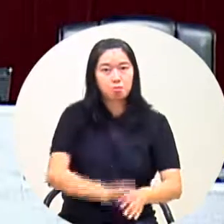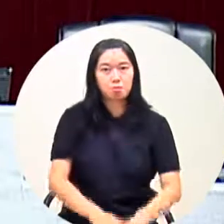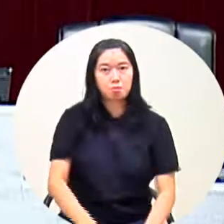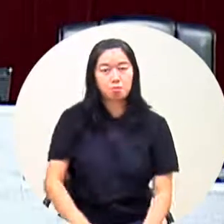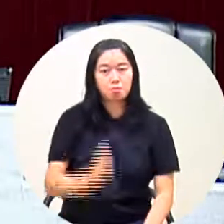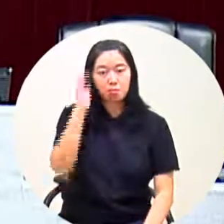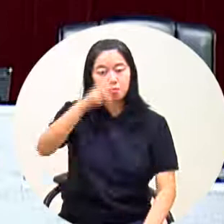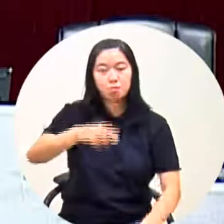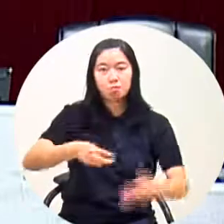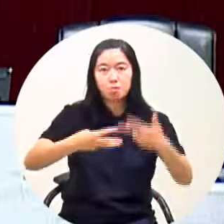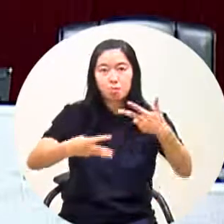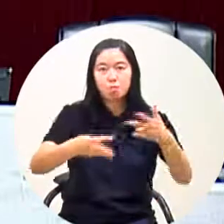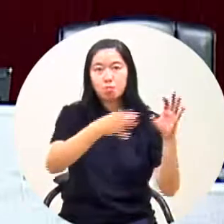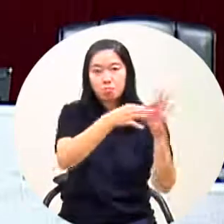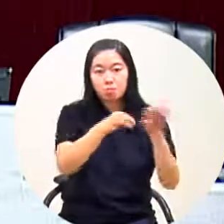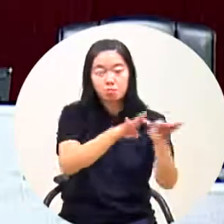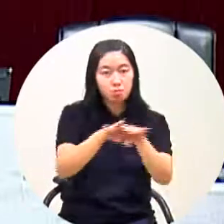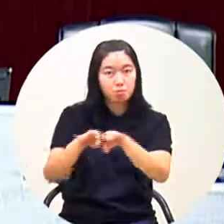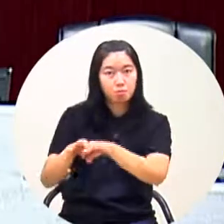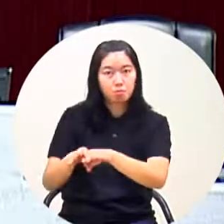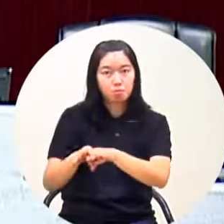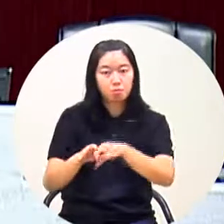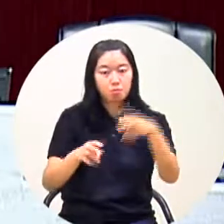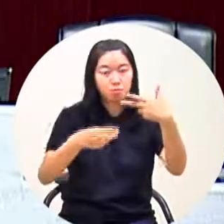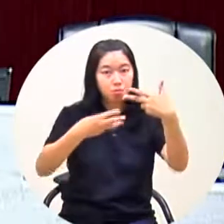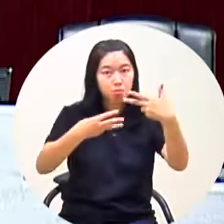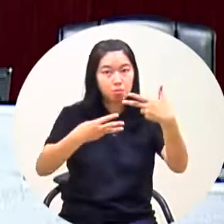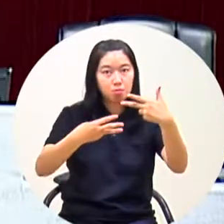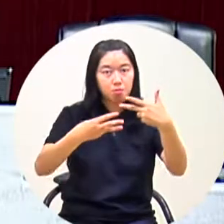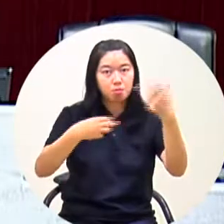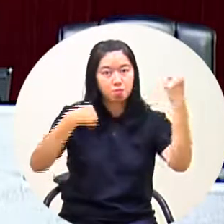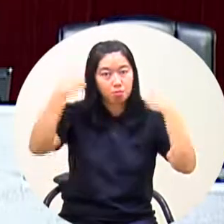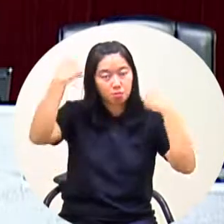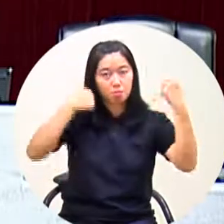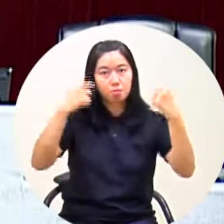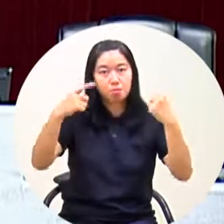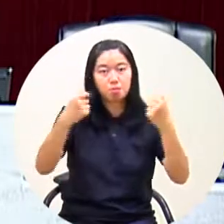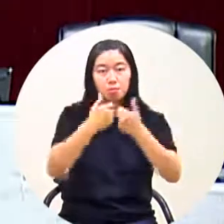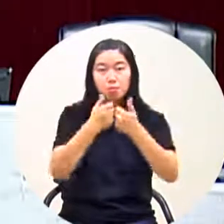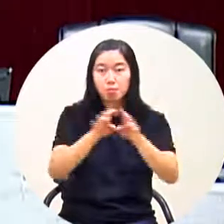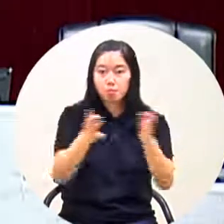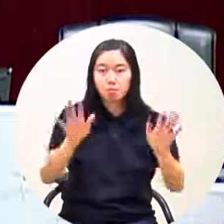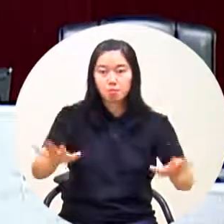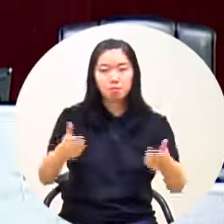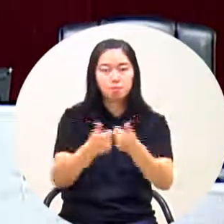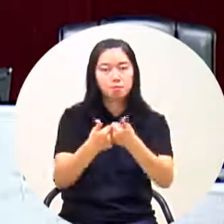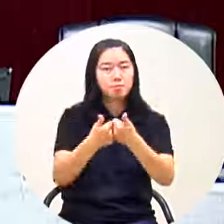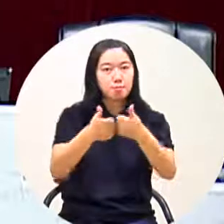因为连续假日，礼拜三上午九时继续开会散会。